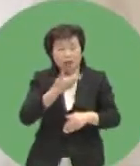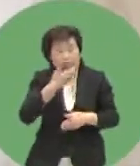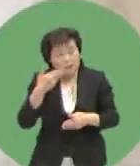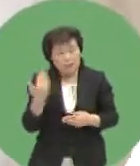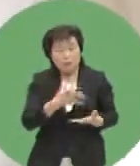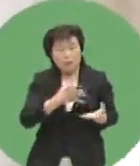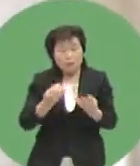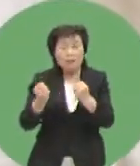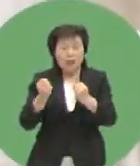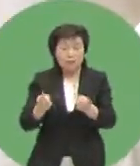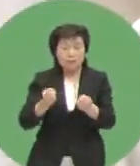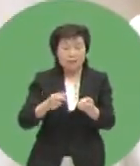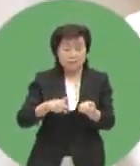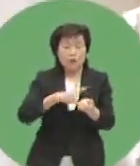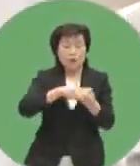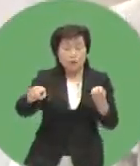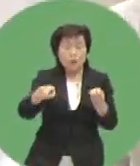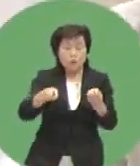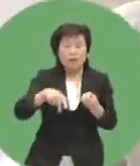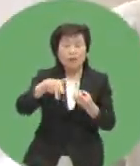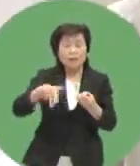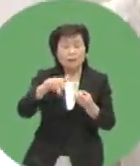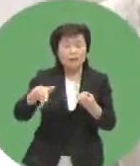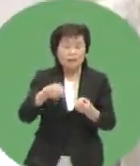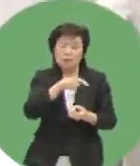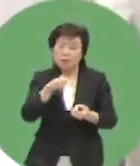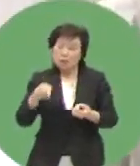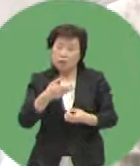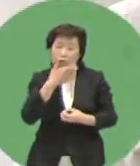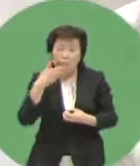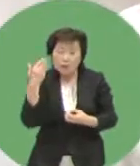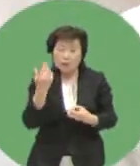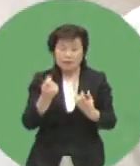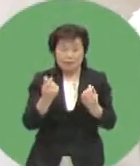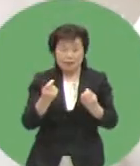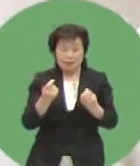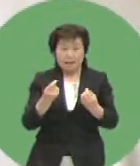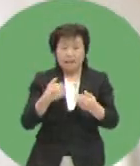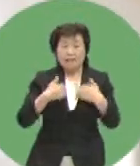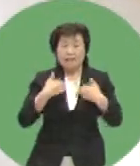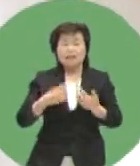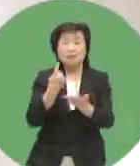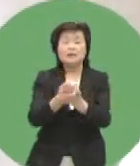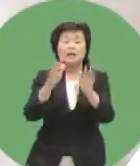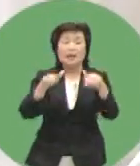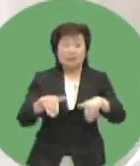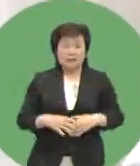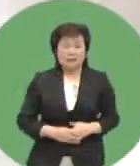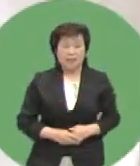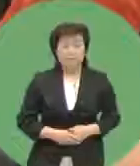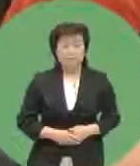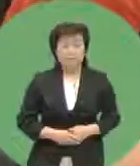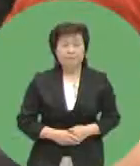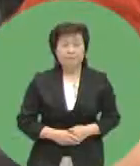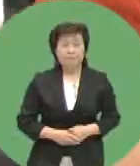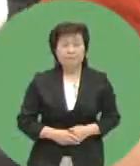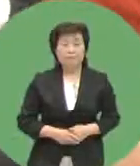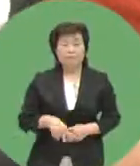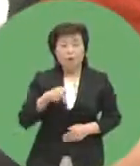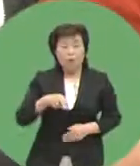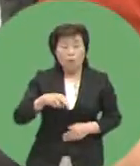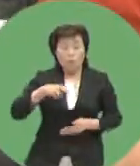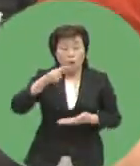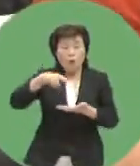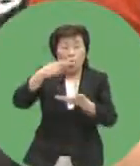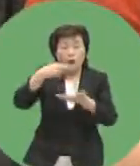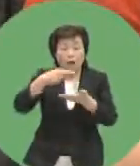ビズとかね、すだちとかね、何でも美味しいからね、で楽しみに来ました。 このラーメン博